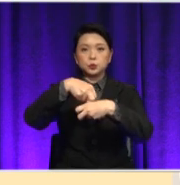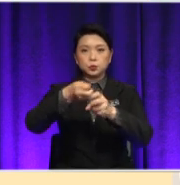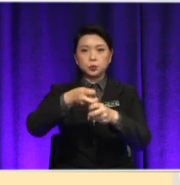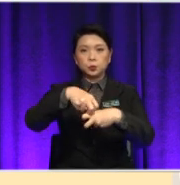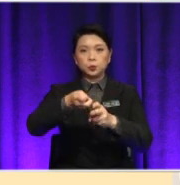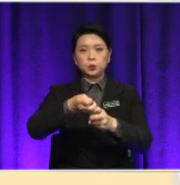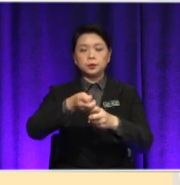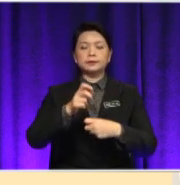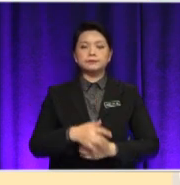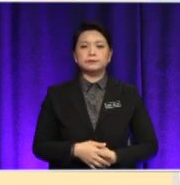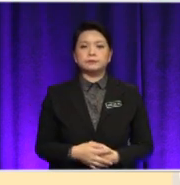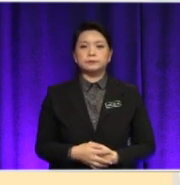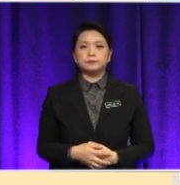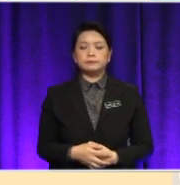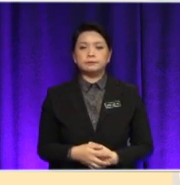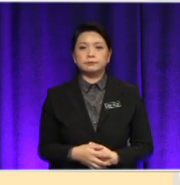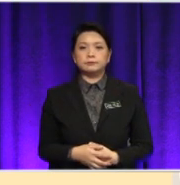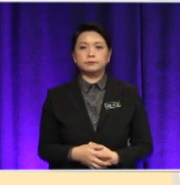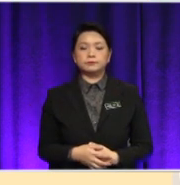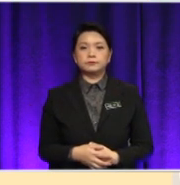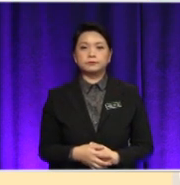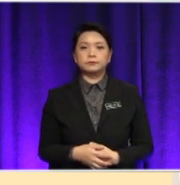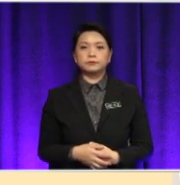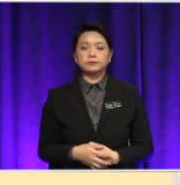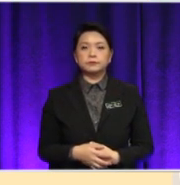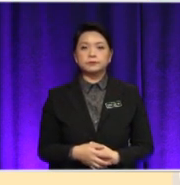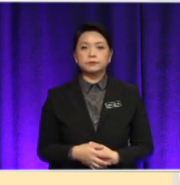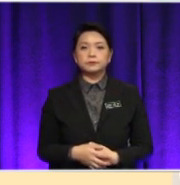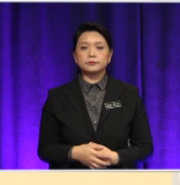raket tu. Salah raket. Salah raket, bukan salah awak. Tu Chandra